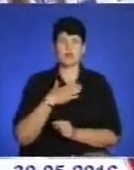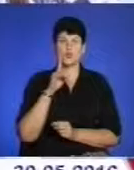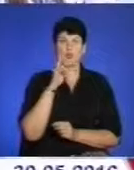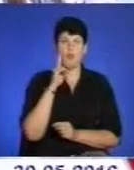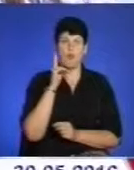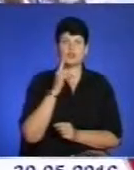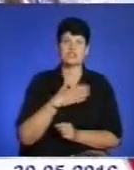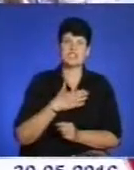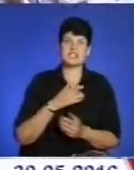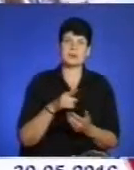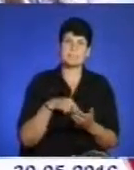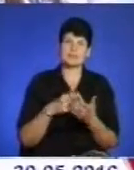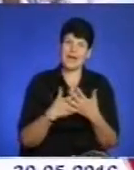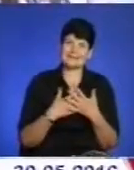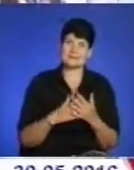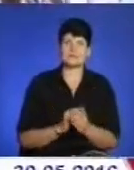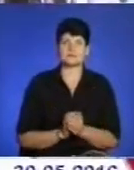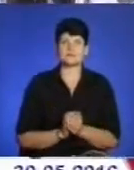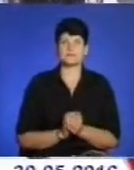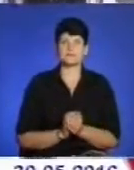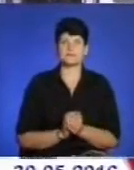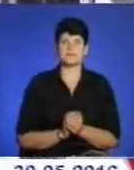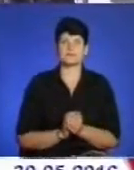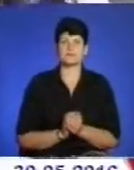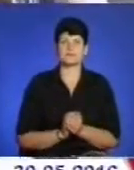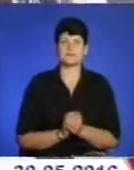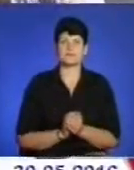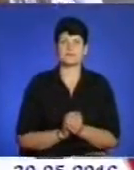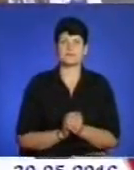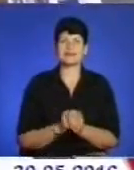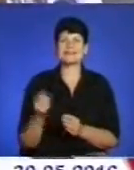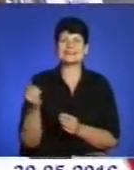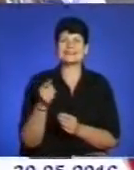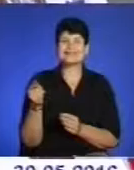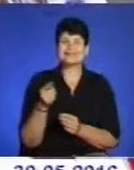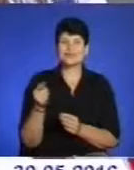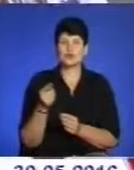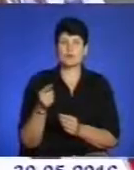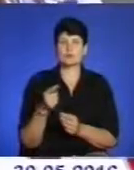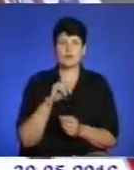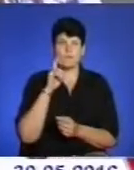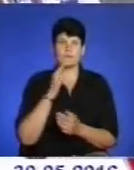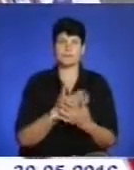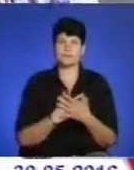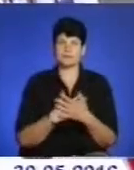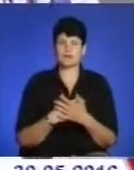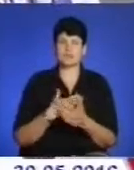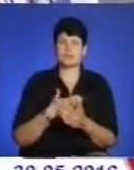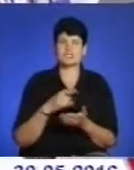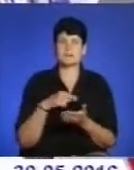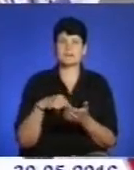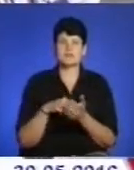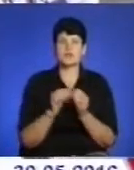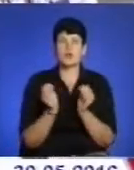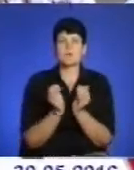мене я активний фізкультурник, засновник Тернопільської «Зоряни», яка по цьому році вже 20-й забіг. Як